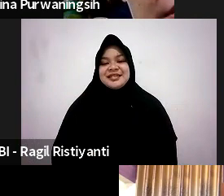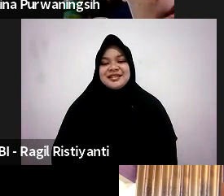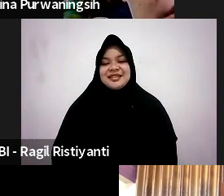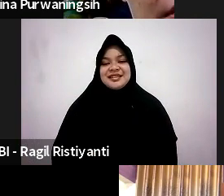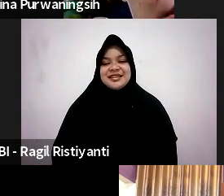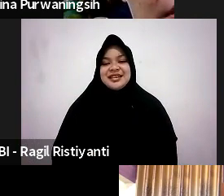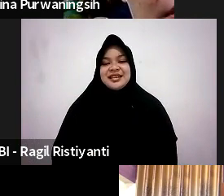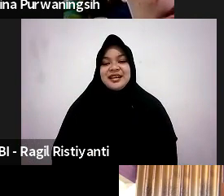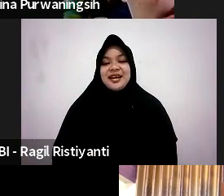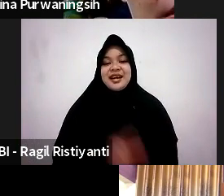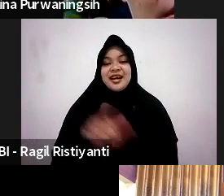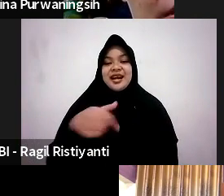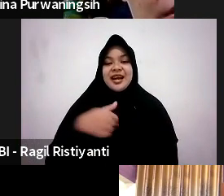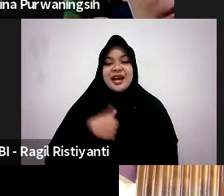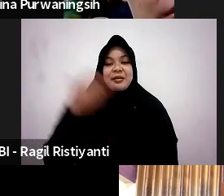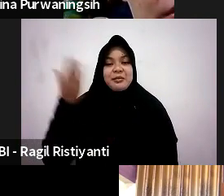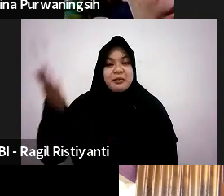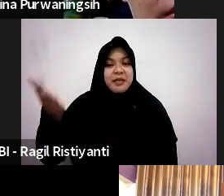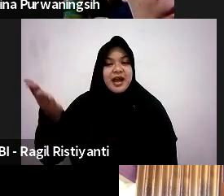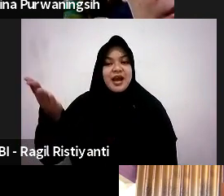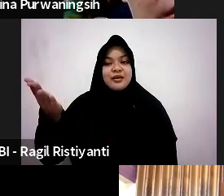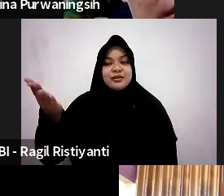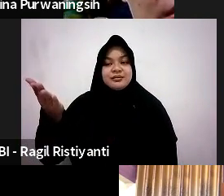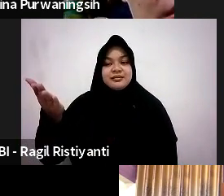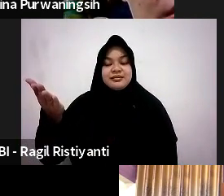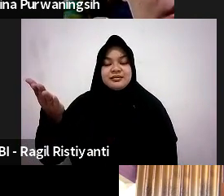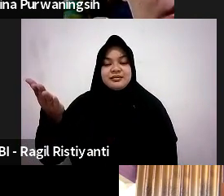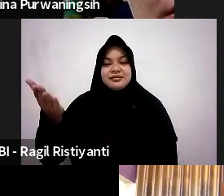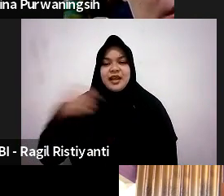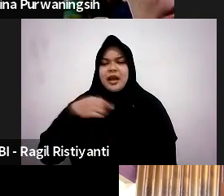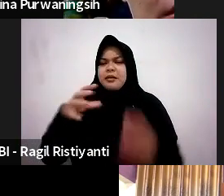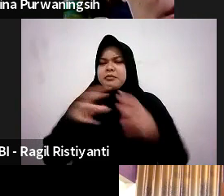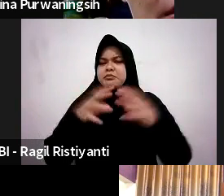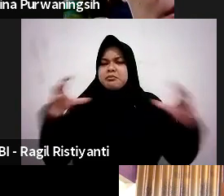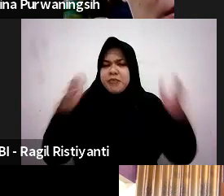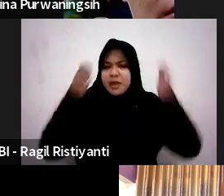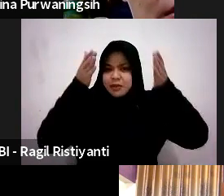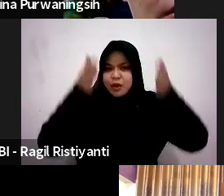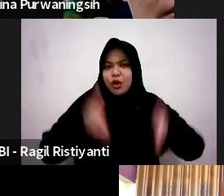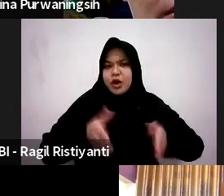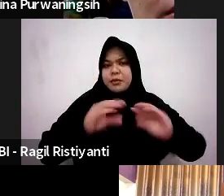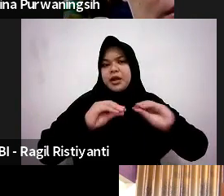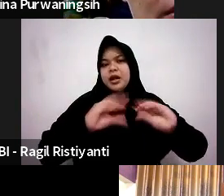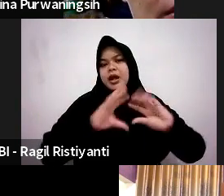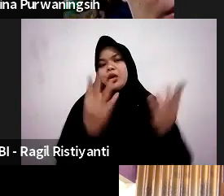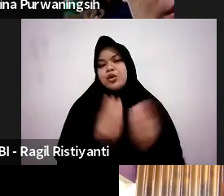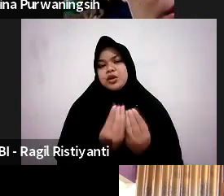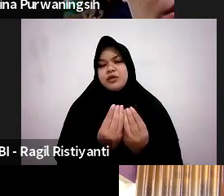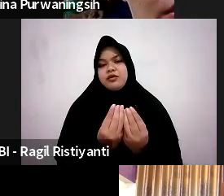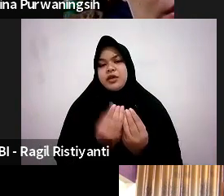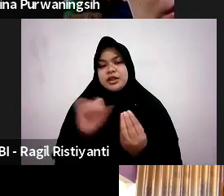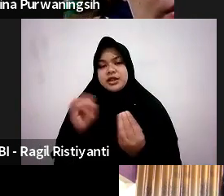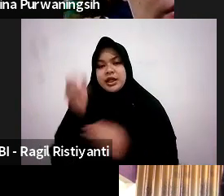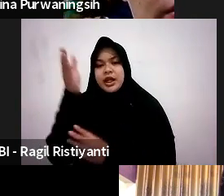Riau juga apa namanya banyak menekuni isu pendidikan inklusif jadi nanti